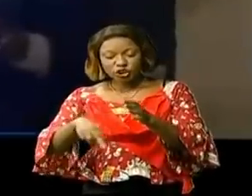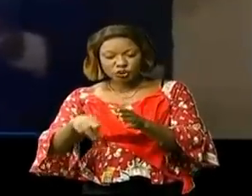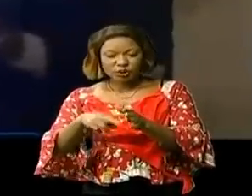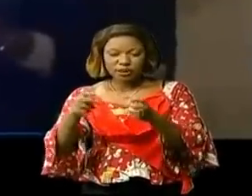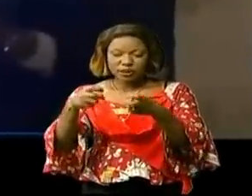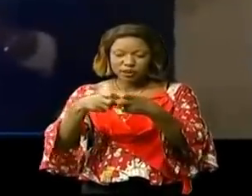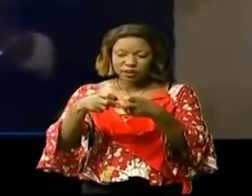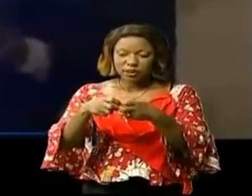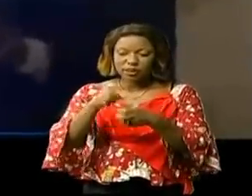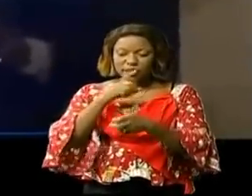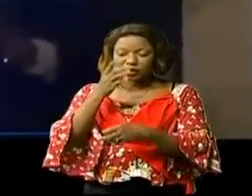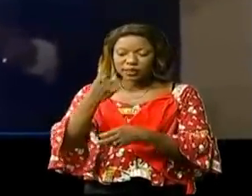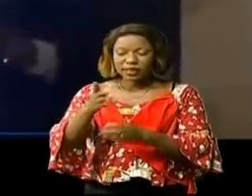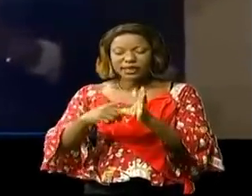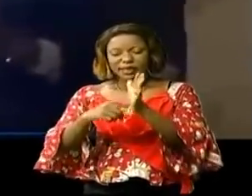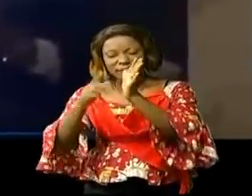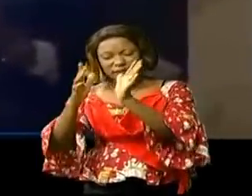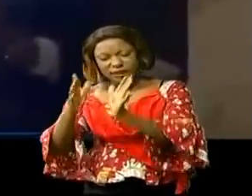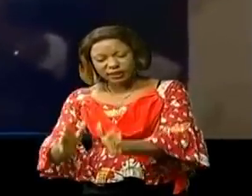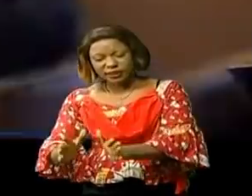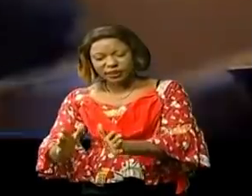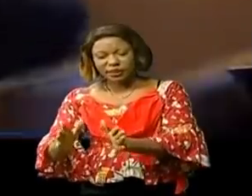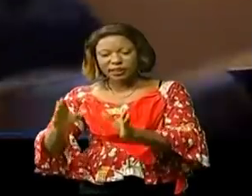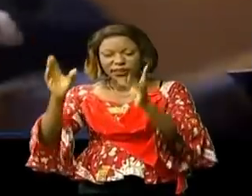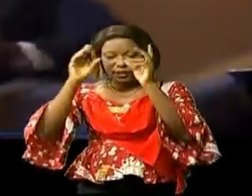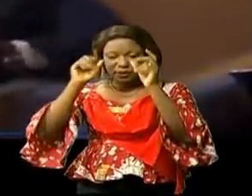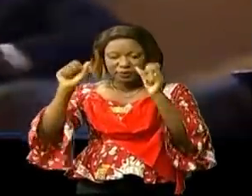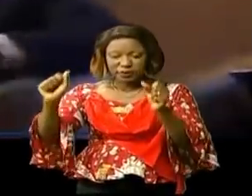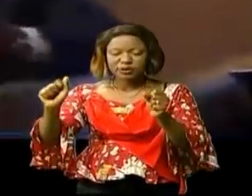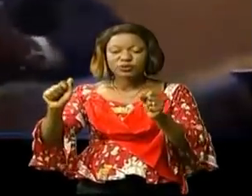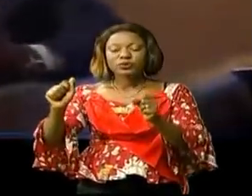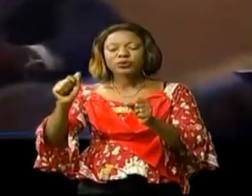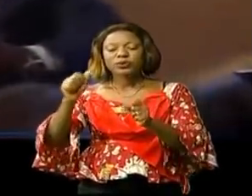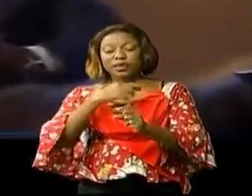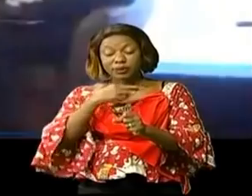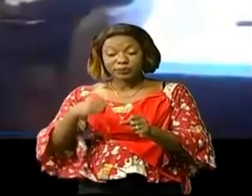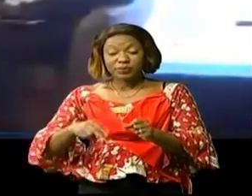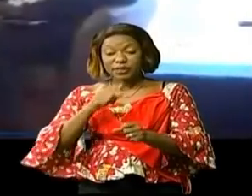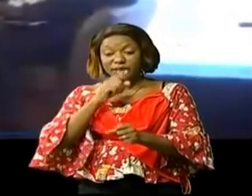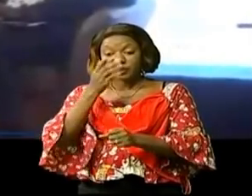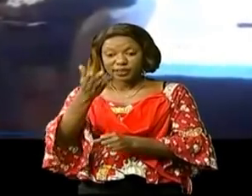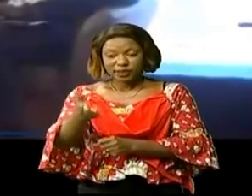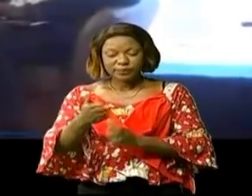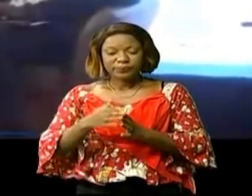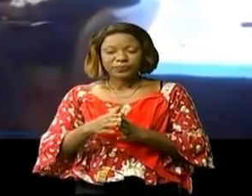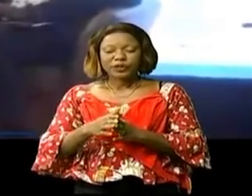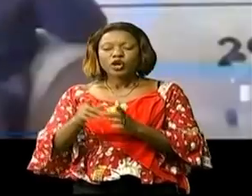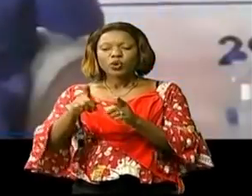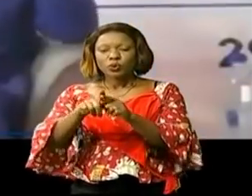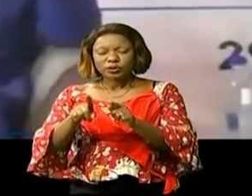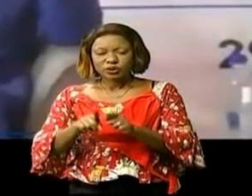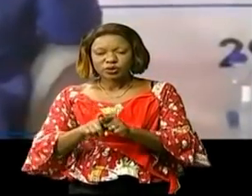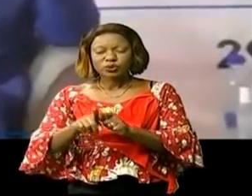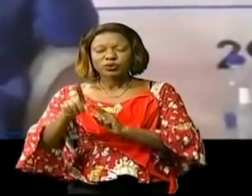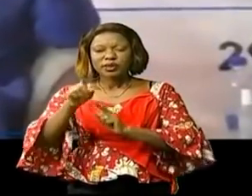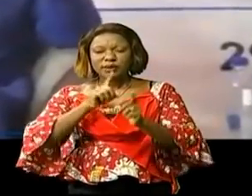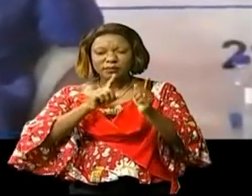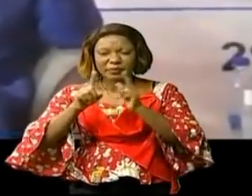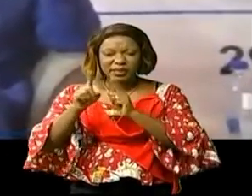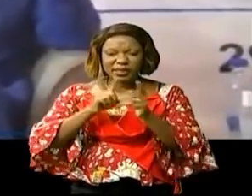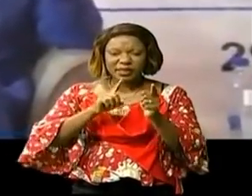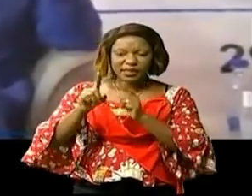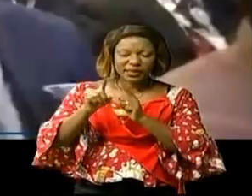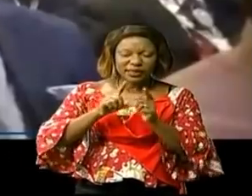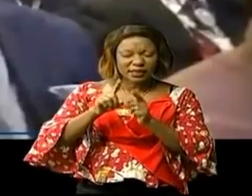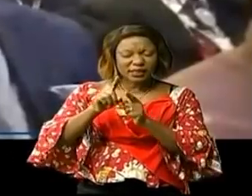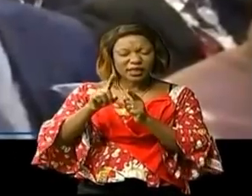représentant du président des pétroliers de la Fekatanga, Patrick Mouland. Le point culminant du jour a été sans nul doute l'exposé de Miguel Kachal